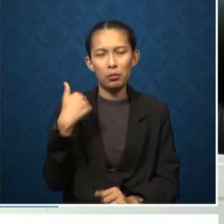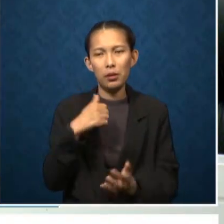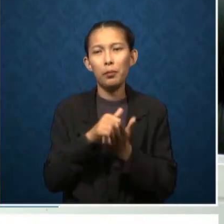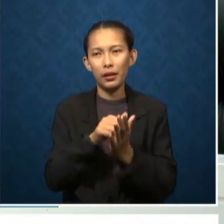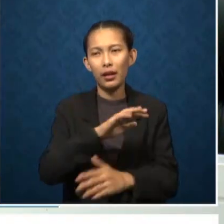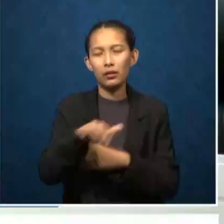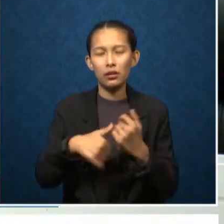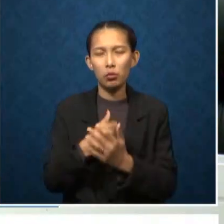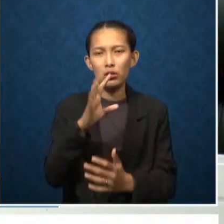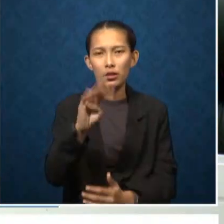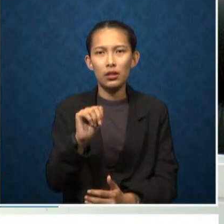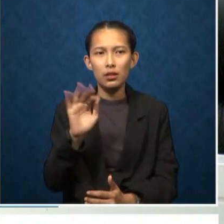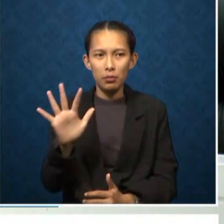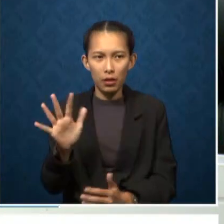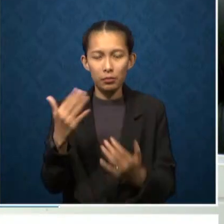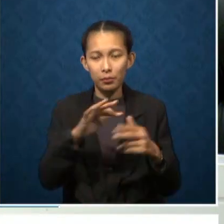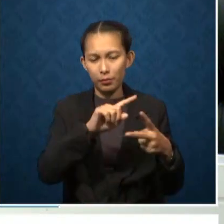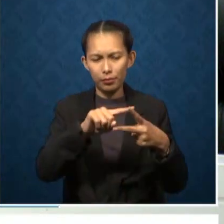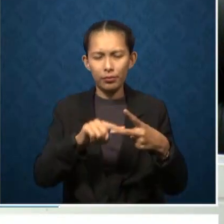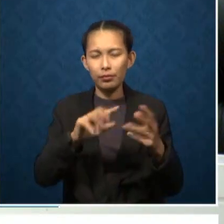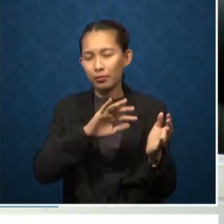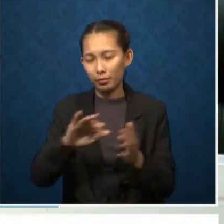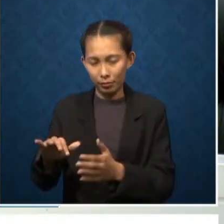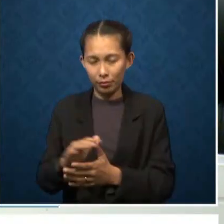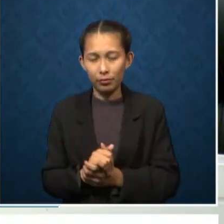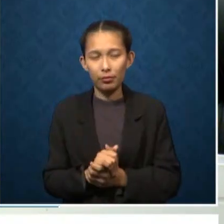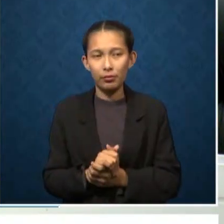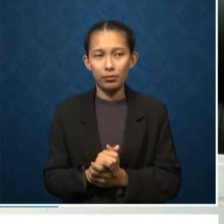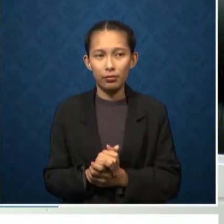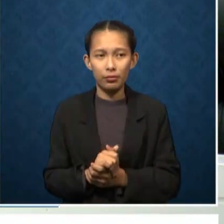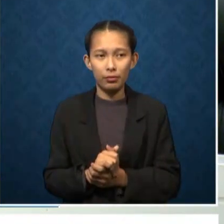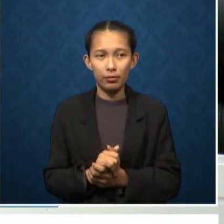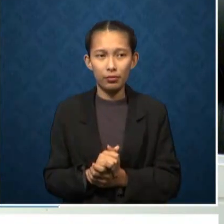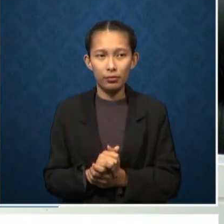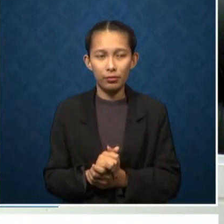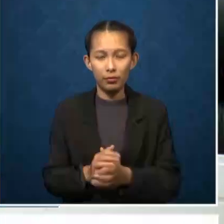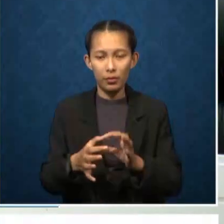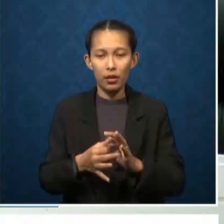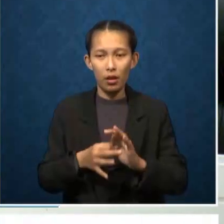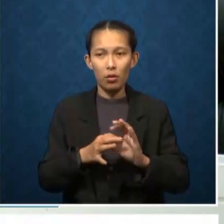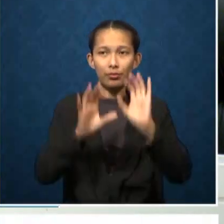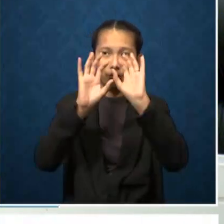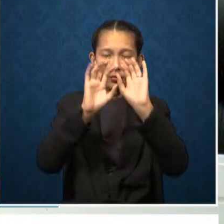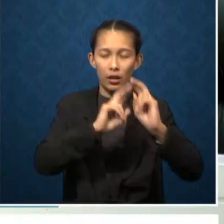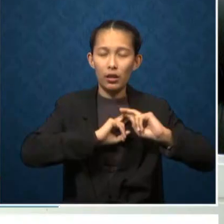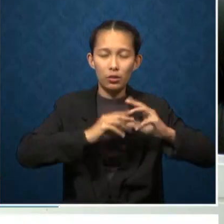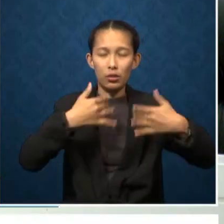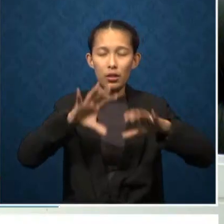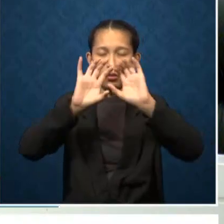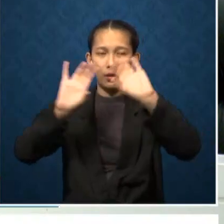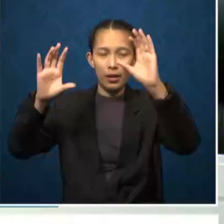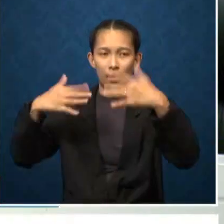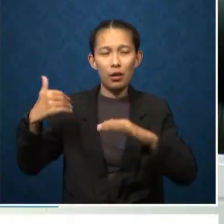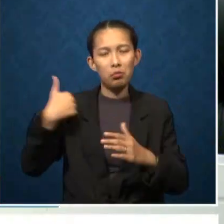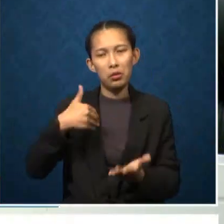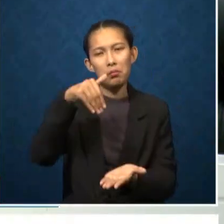การนอกเหนือจาก2 portal ที่ให้บริการแก่ภาคเอกชนแล้วก็ภาครัฐแล้วเราก็เตรียมพอร์ทัลอี